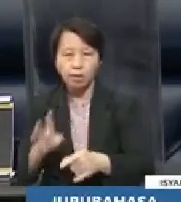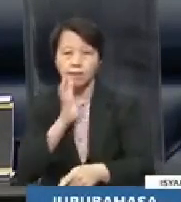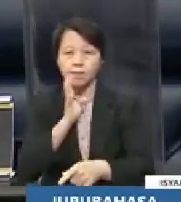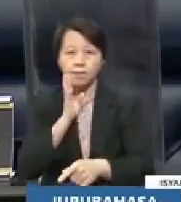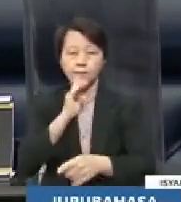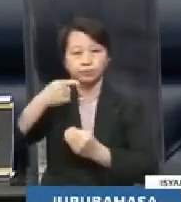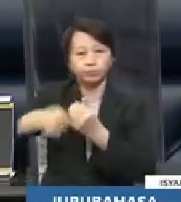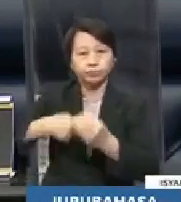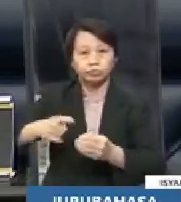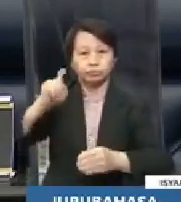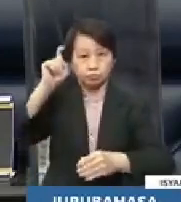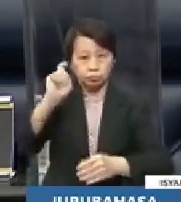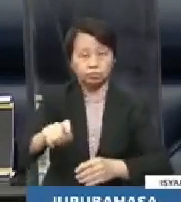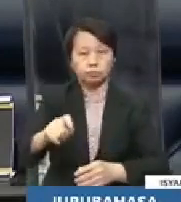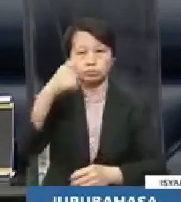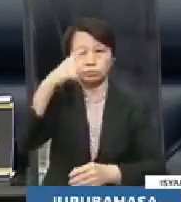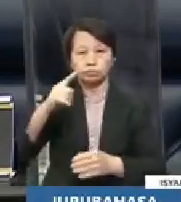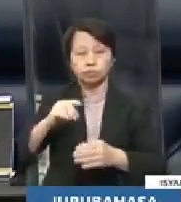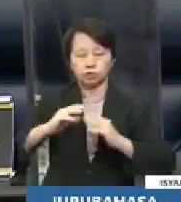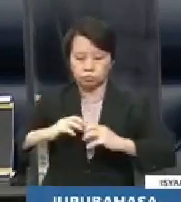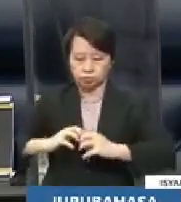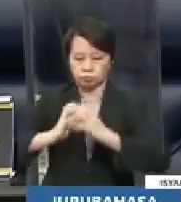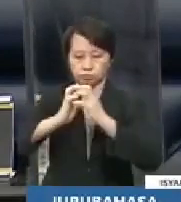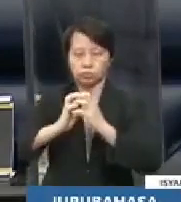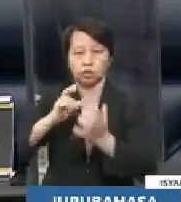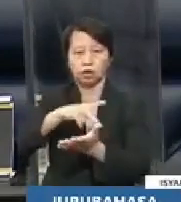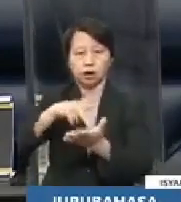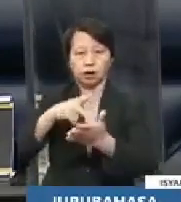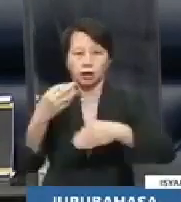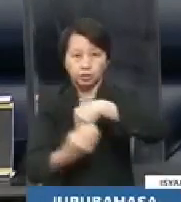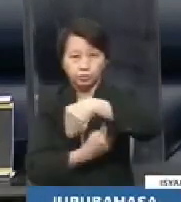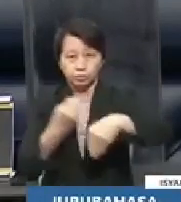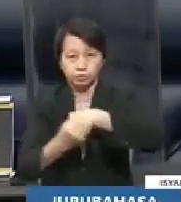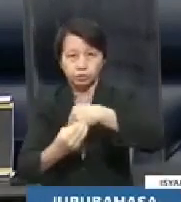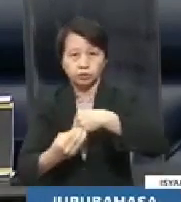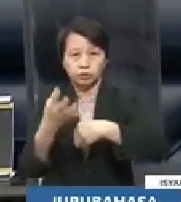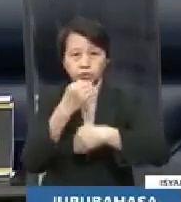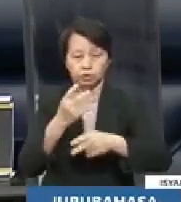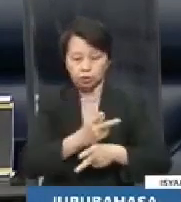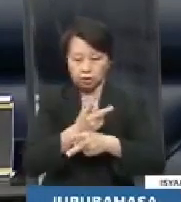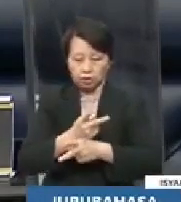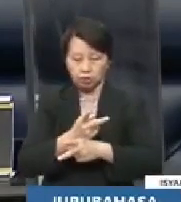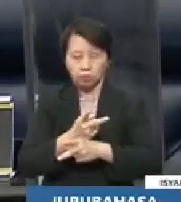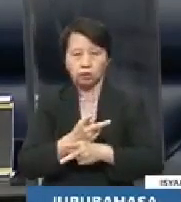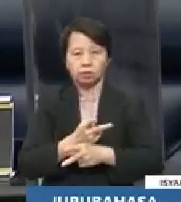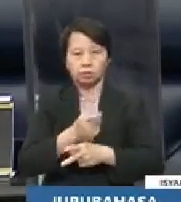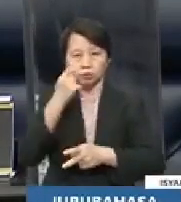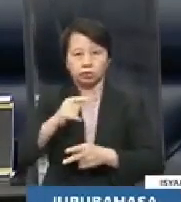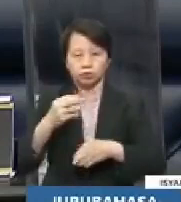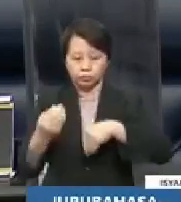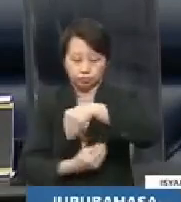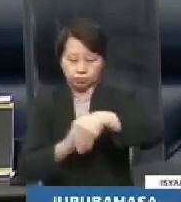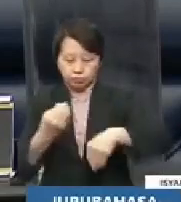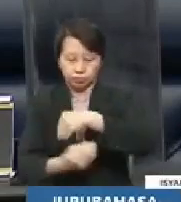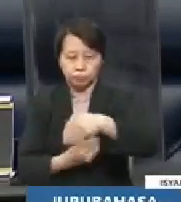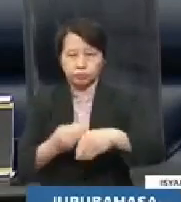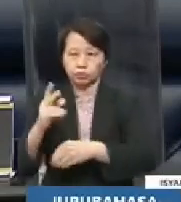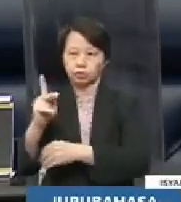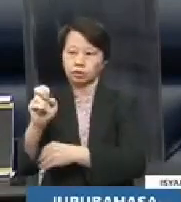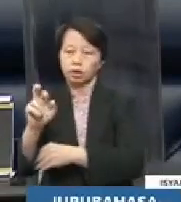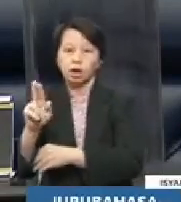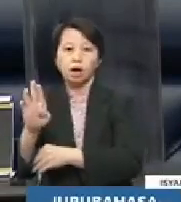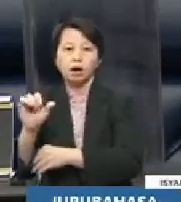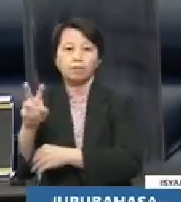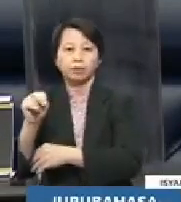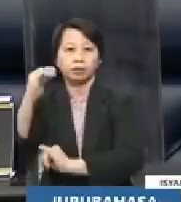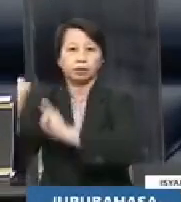menyatukan mengenai keperluan untuk membangunkan hak zaman kini semua kapal selil bagi transaksi kredit karbon